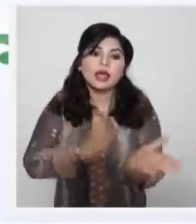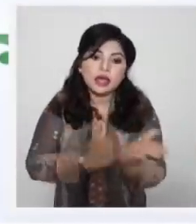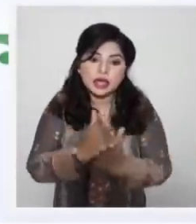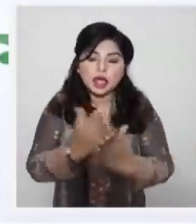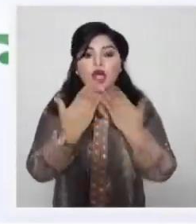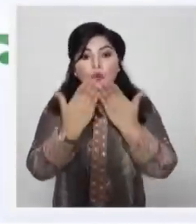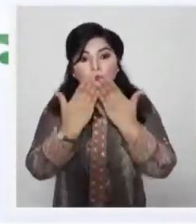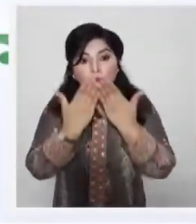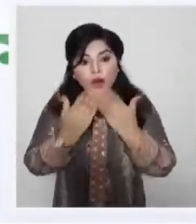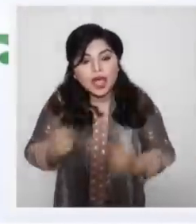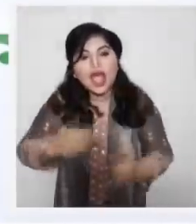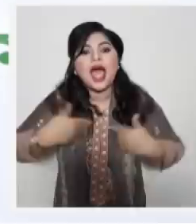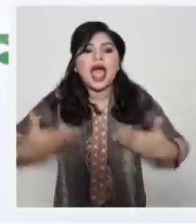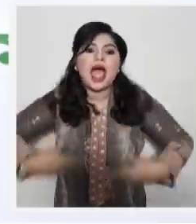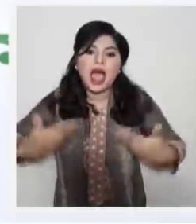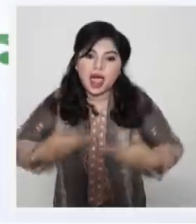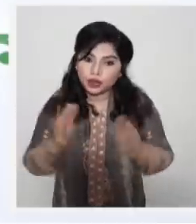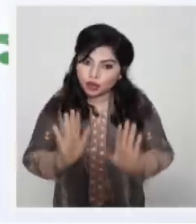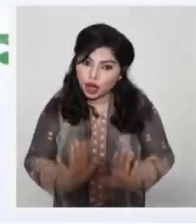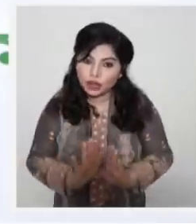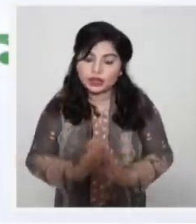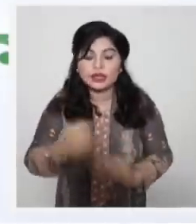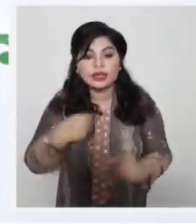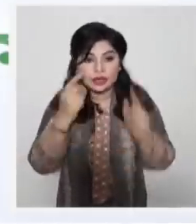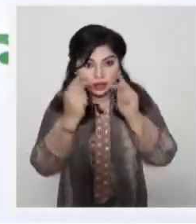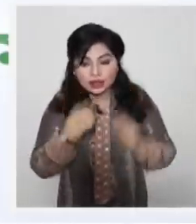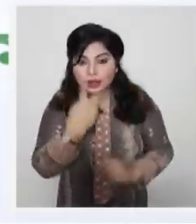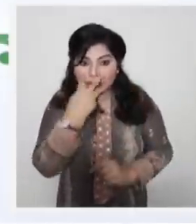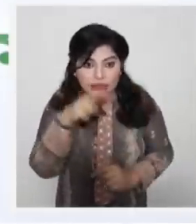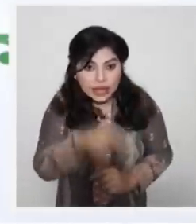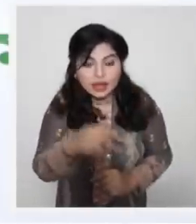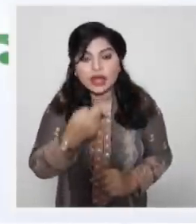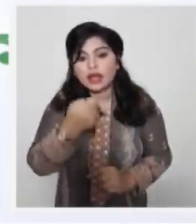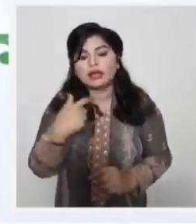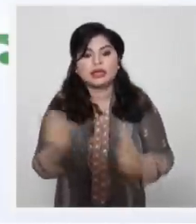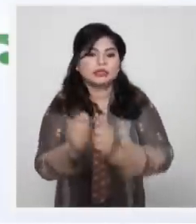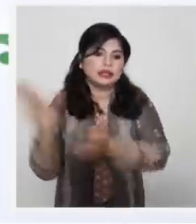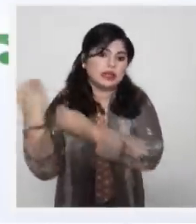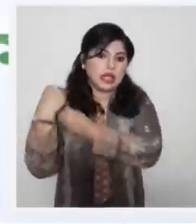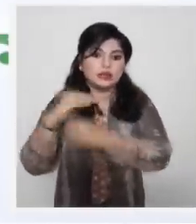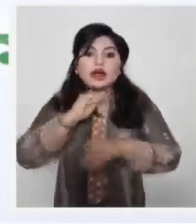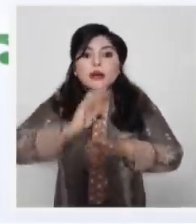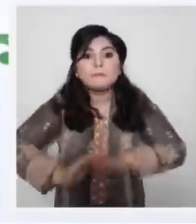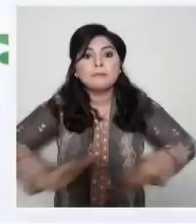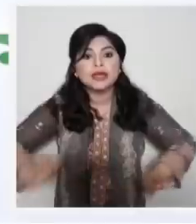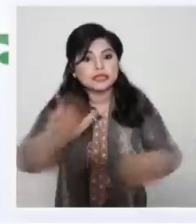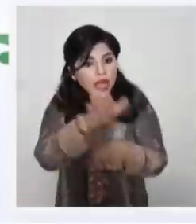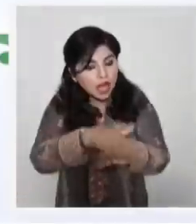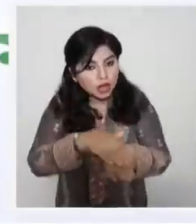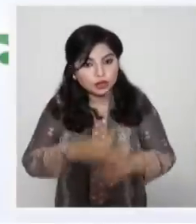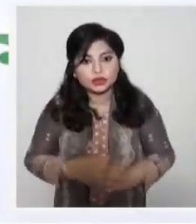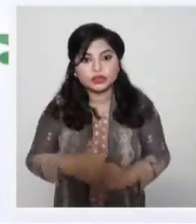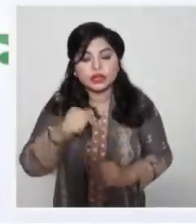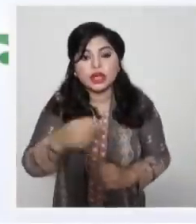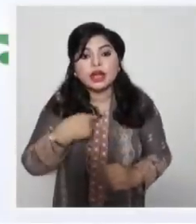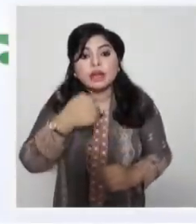নেওয়া, তাদের পাঠদান অব্যাহত রাখা যায় এবং তাদের পাঠদানটা আনন্দদায়ক করা যায় সেভাবে